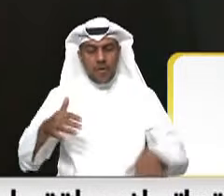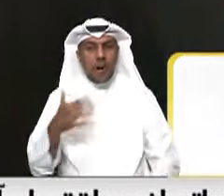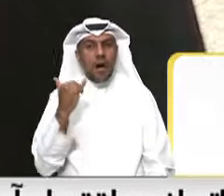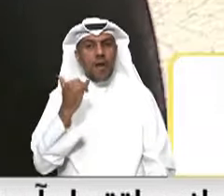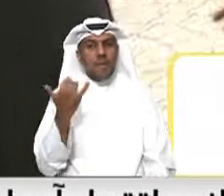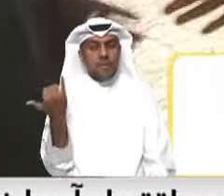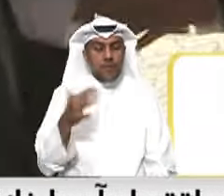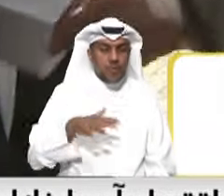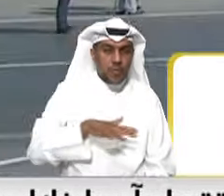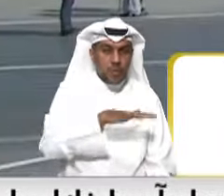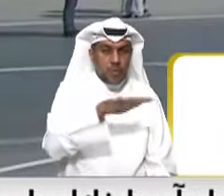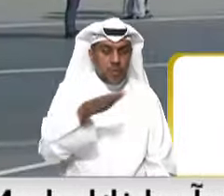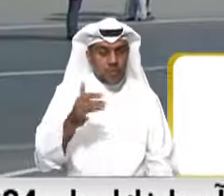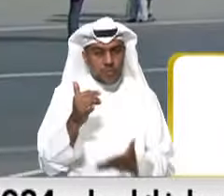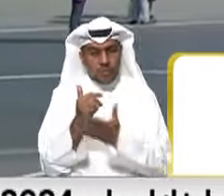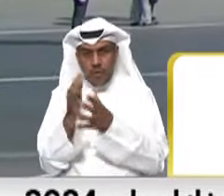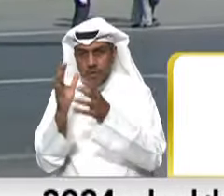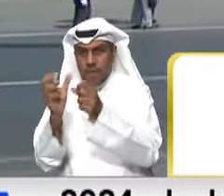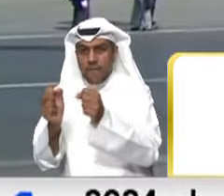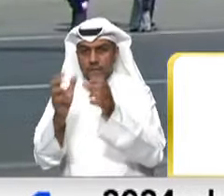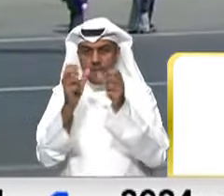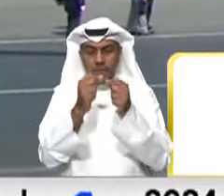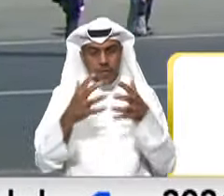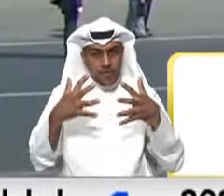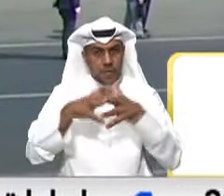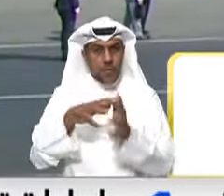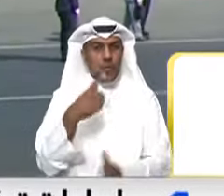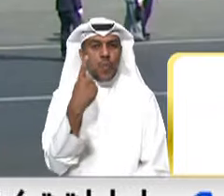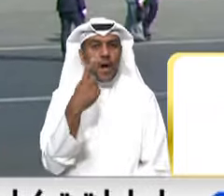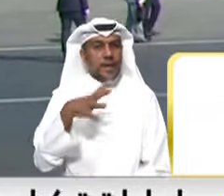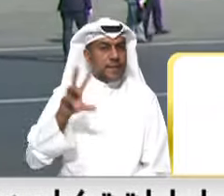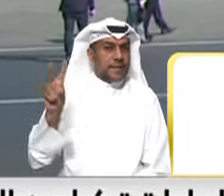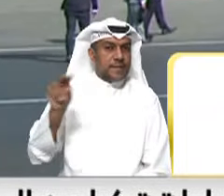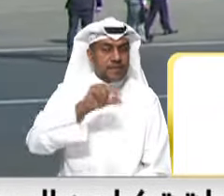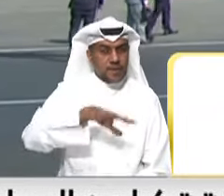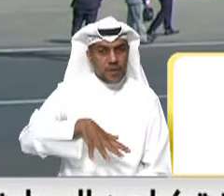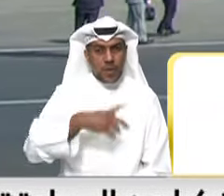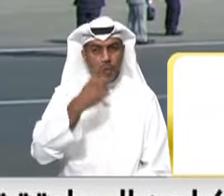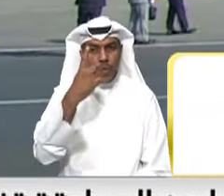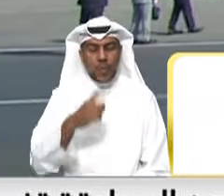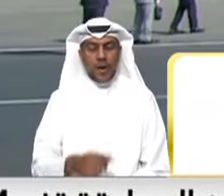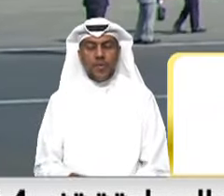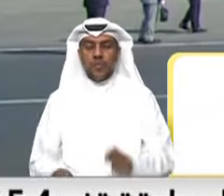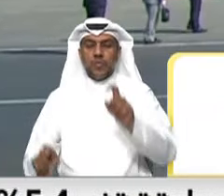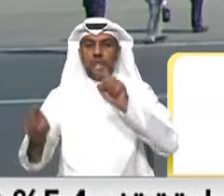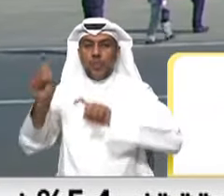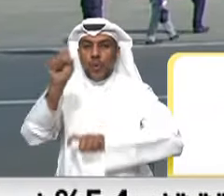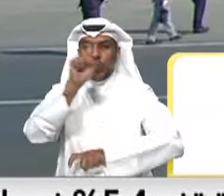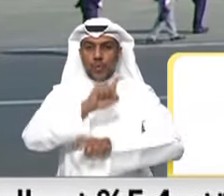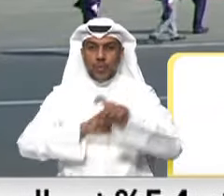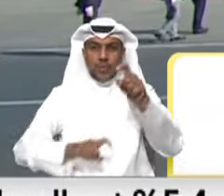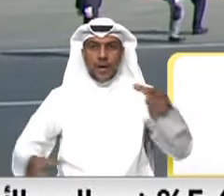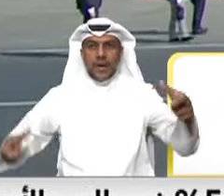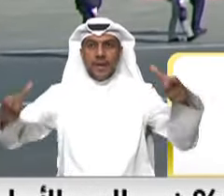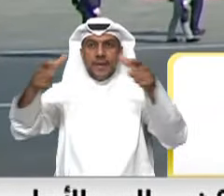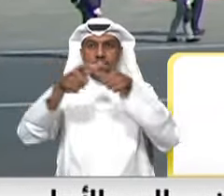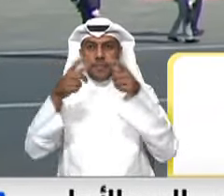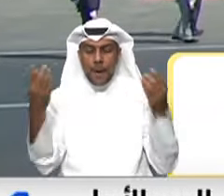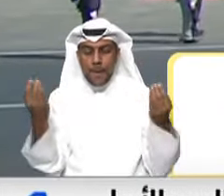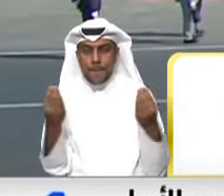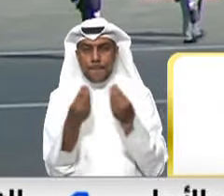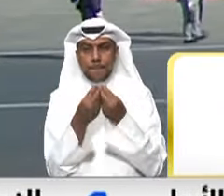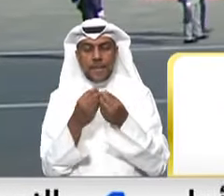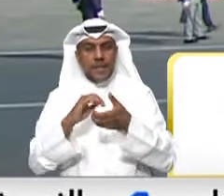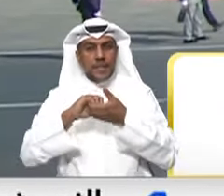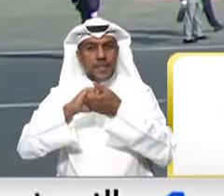المشترك باعتباره كلا لا يتجزأ. بحث الجانبان كذلك مختلف أوجه التعاون المشترك في